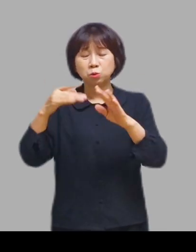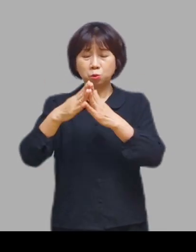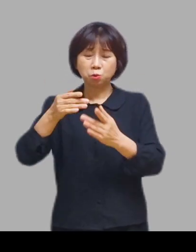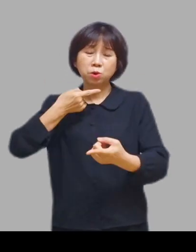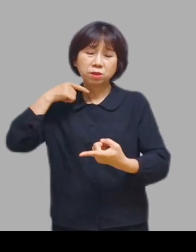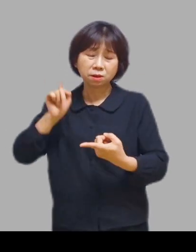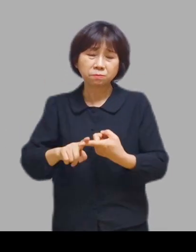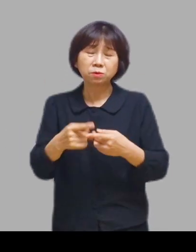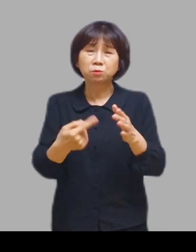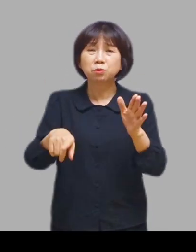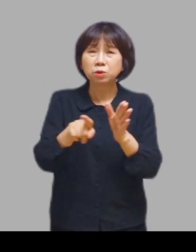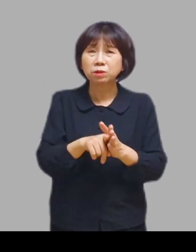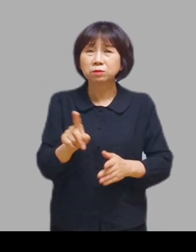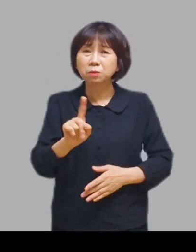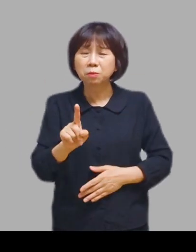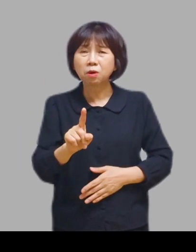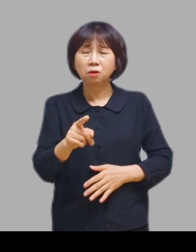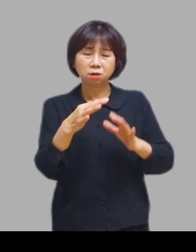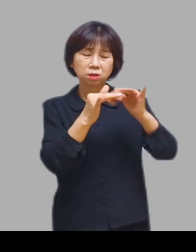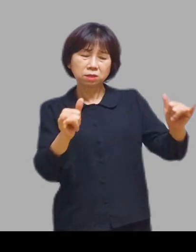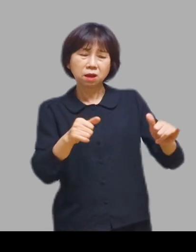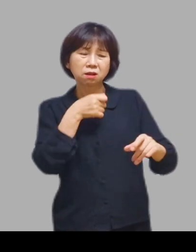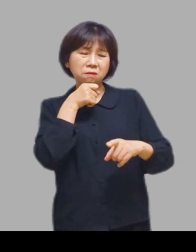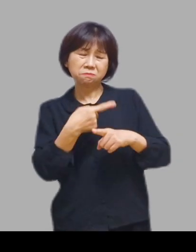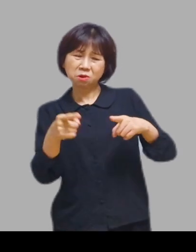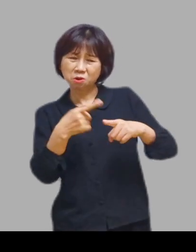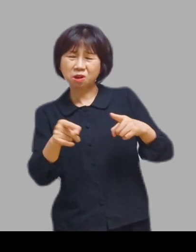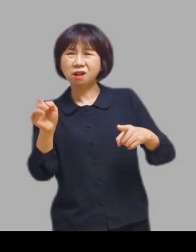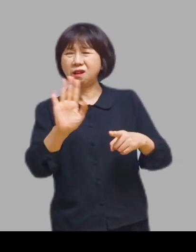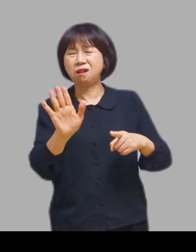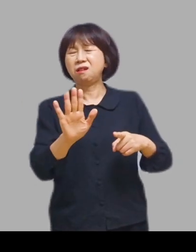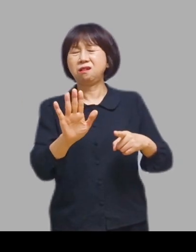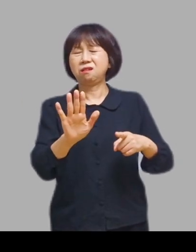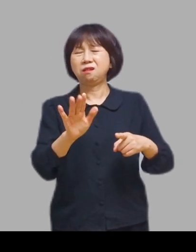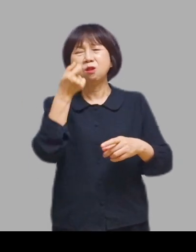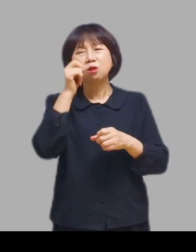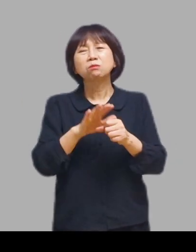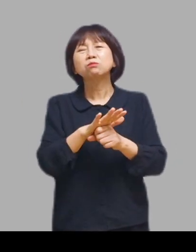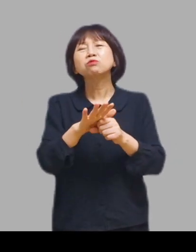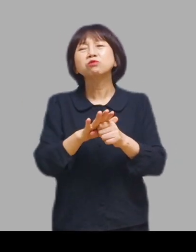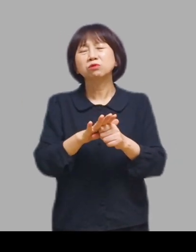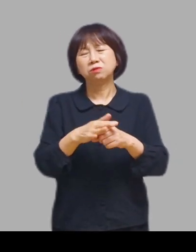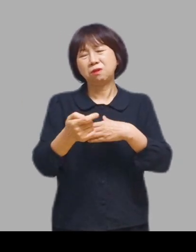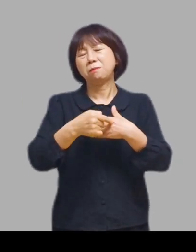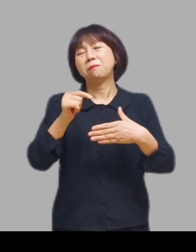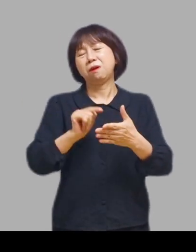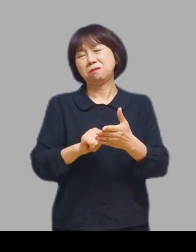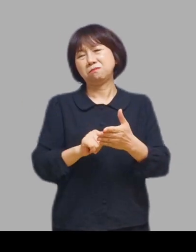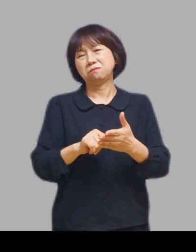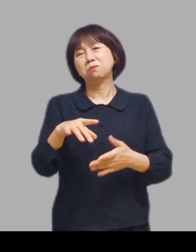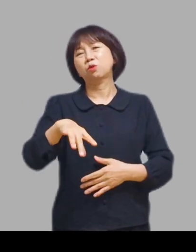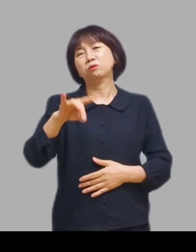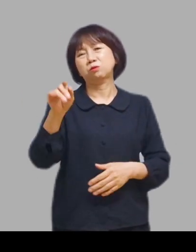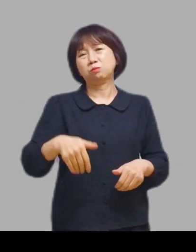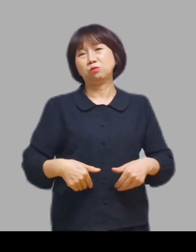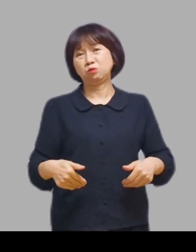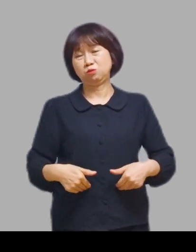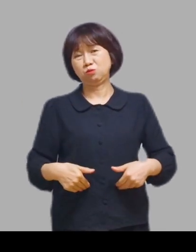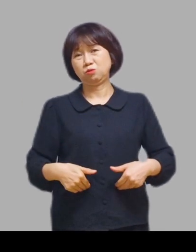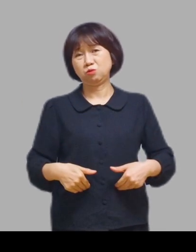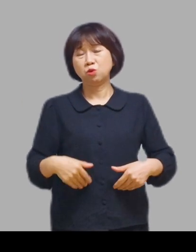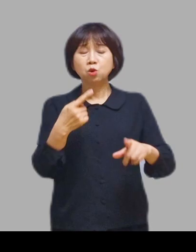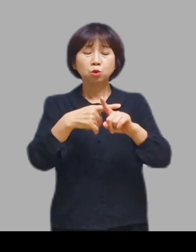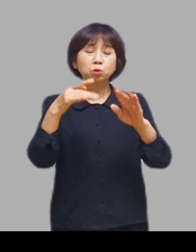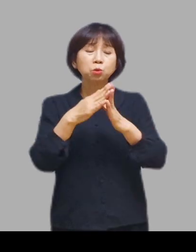사람을 판단하는 눈보다 사람을 불쌍히 여기는 마음이 먼저 있어야 합니다. 여러분, 누가 교회에